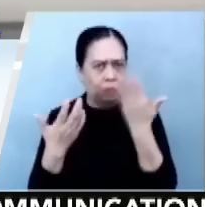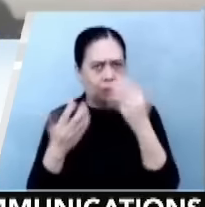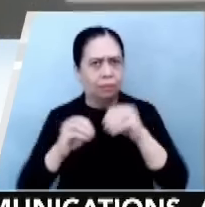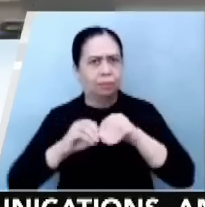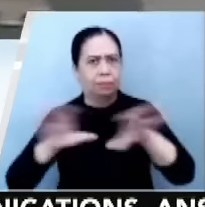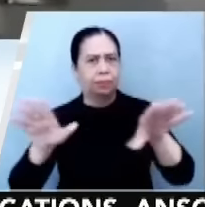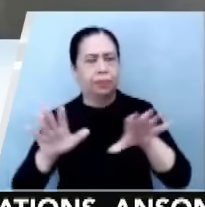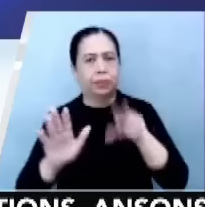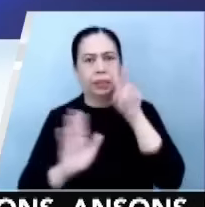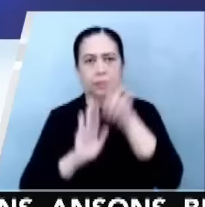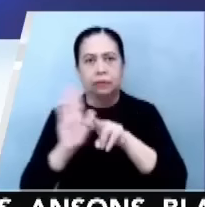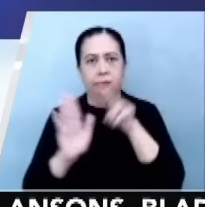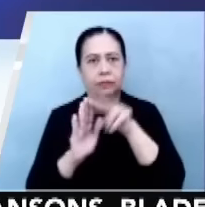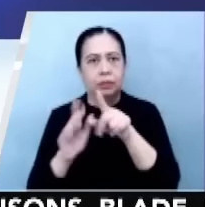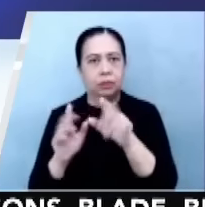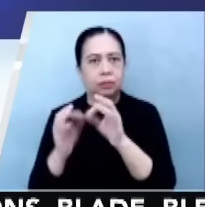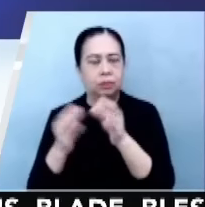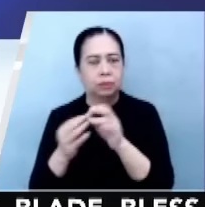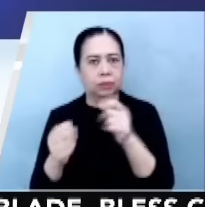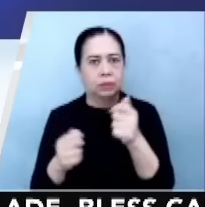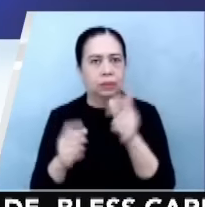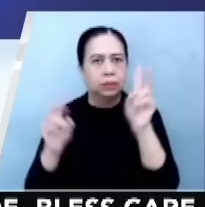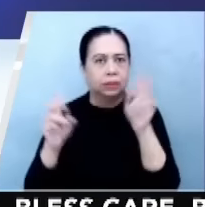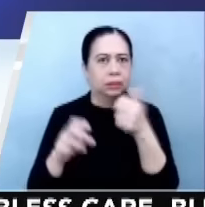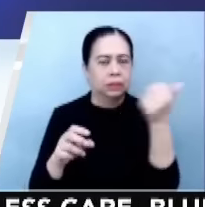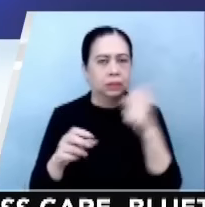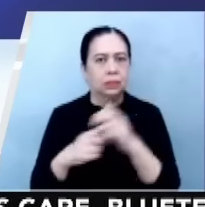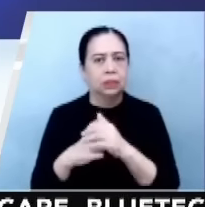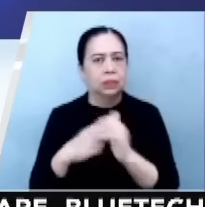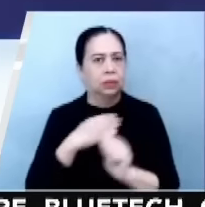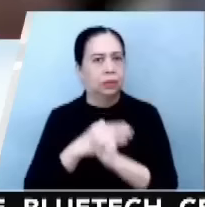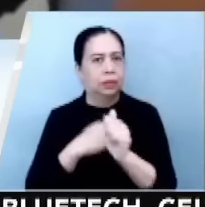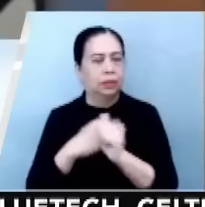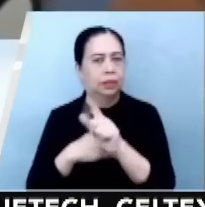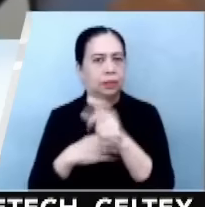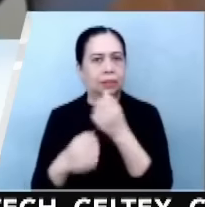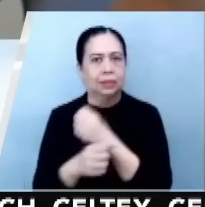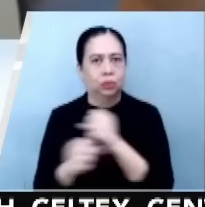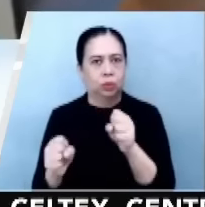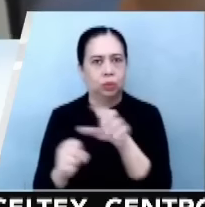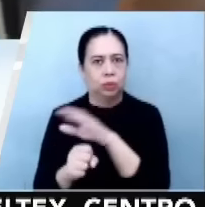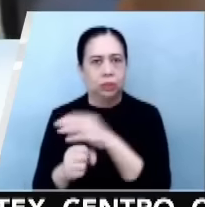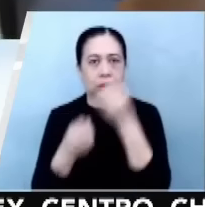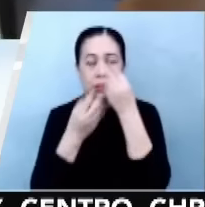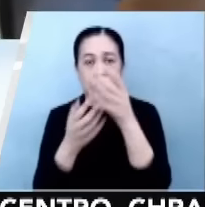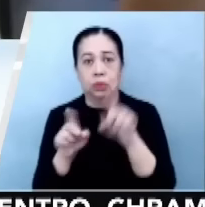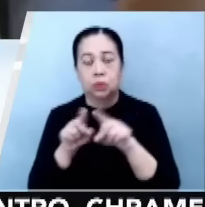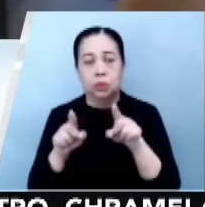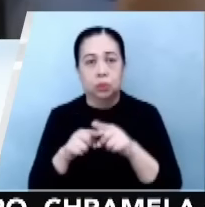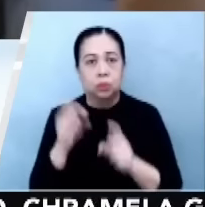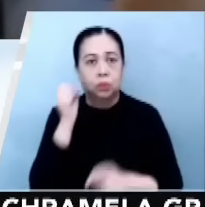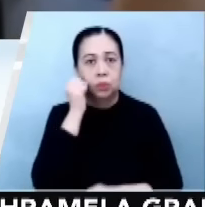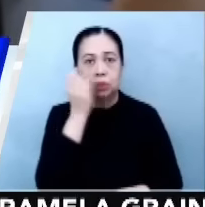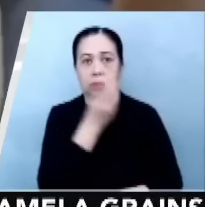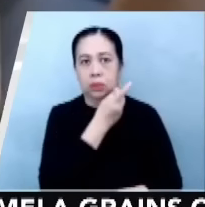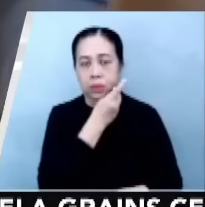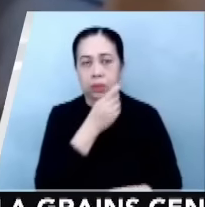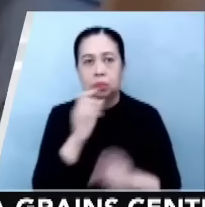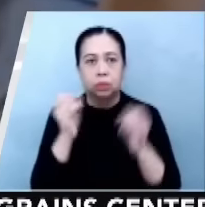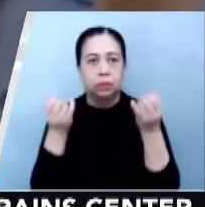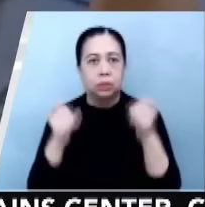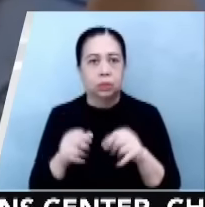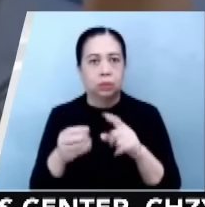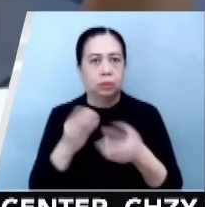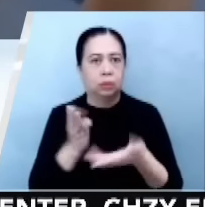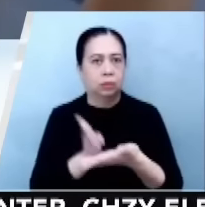video footage at iba pang anyay banta sa seguridad. Inilahad din ni Duterte na ang issue sa budget ang isa